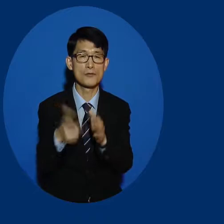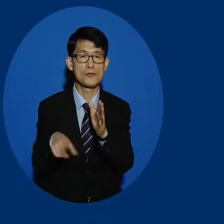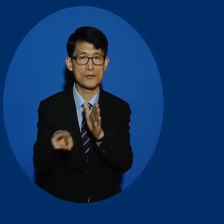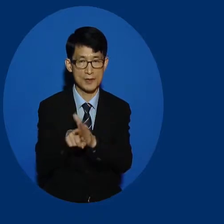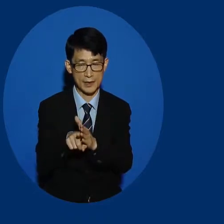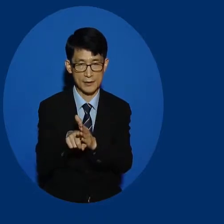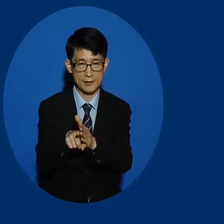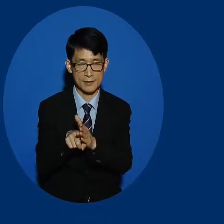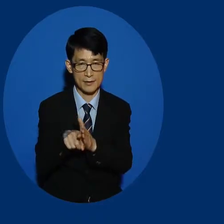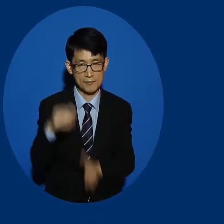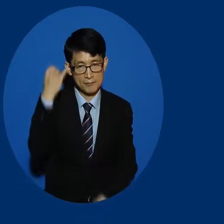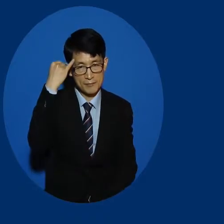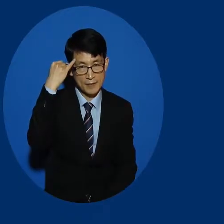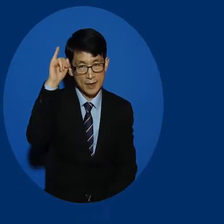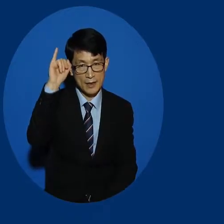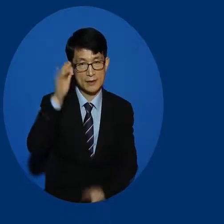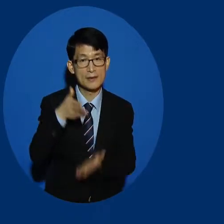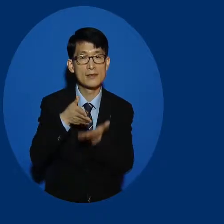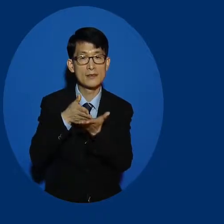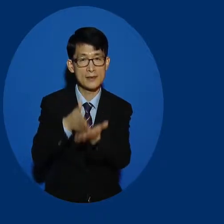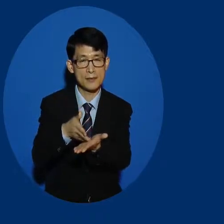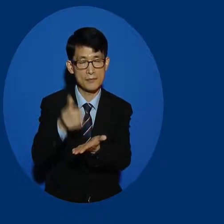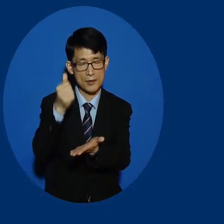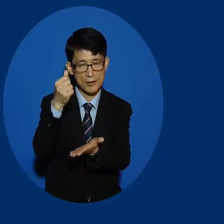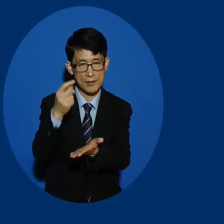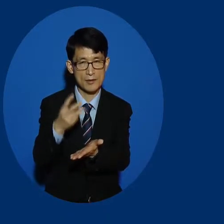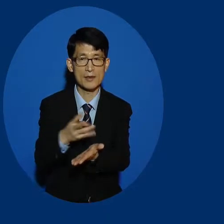정책적인 제안들을 몇 가지 하고자 합니다.